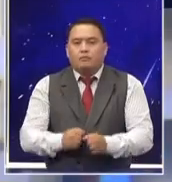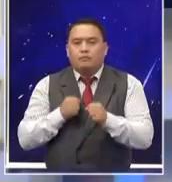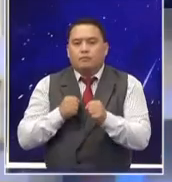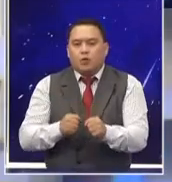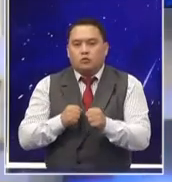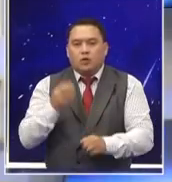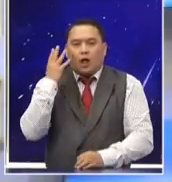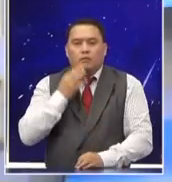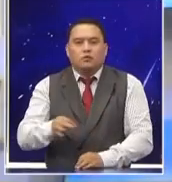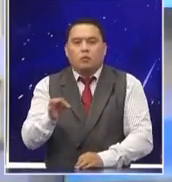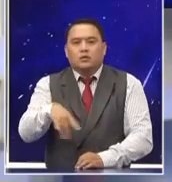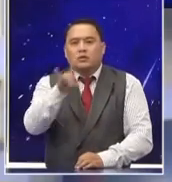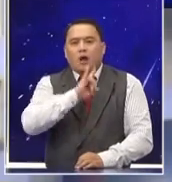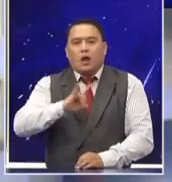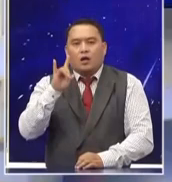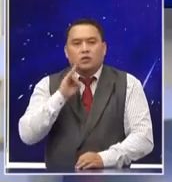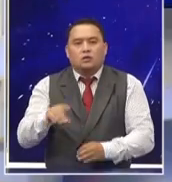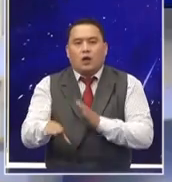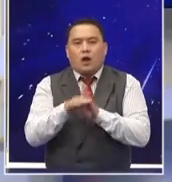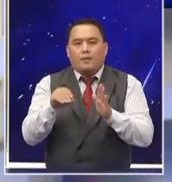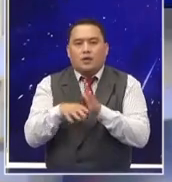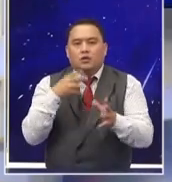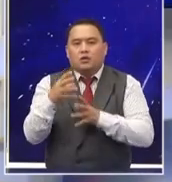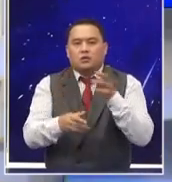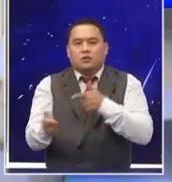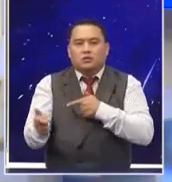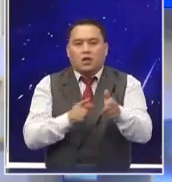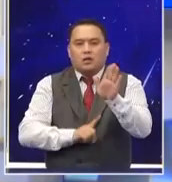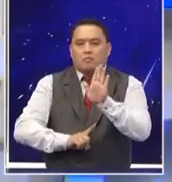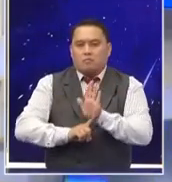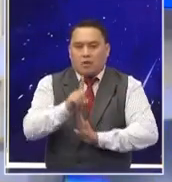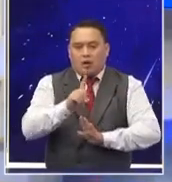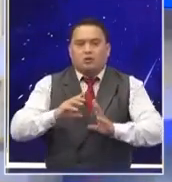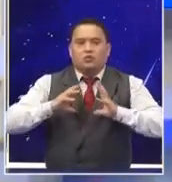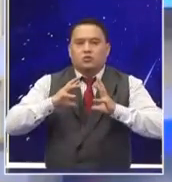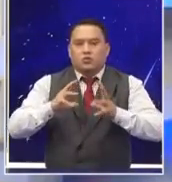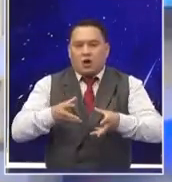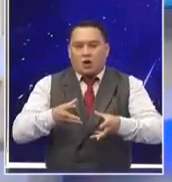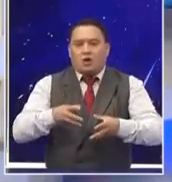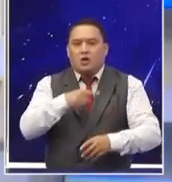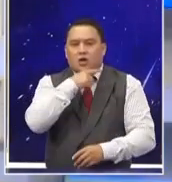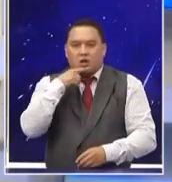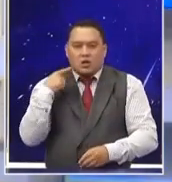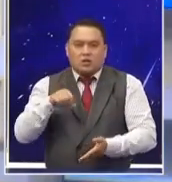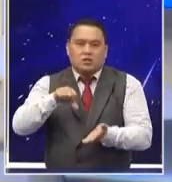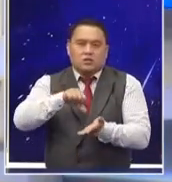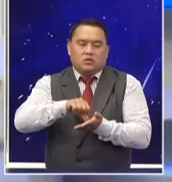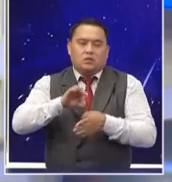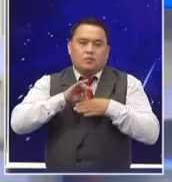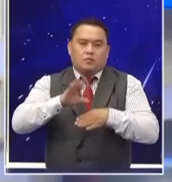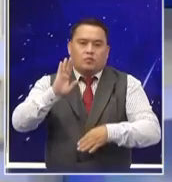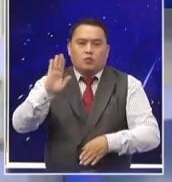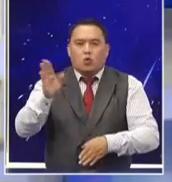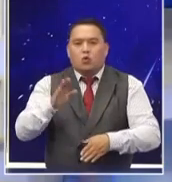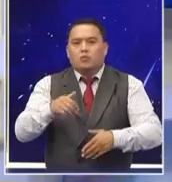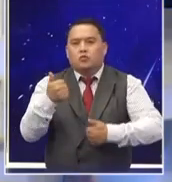Бокстан Алматы облысының әйелдер құрама командасы халықаралық жарысқа дайындықты бастады. Жаһандық турнир қазан айында Ресейде өтпек. Жерлестеріміз